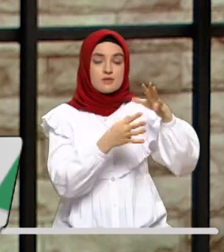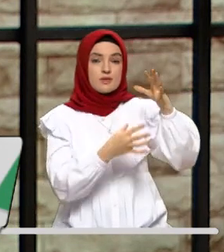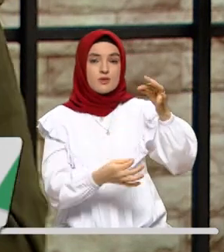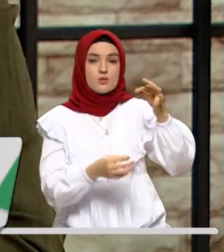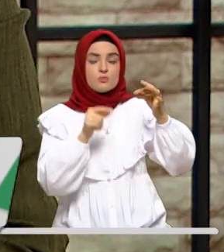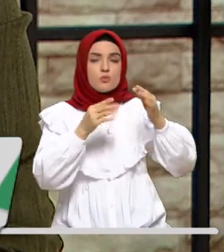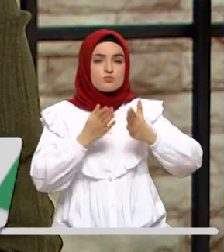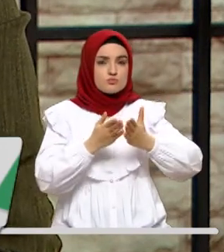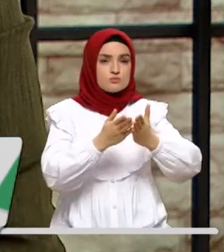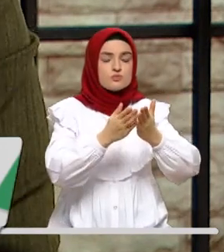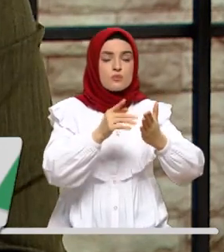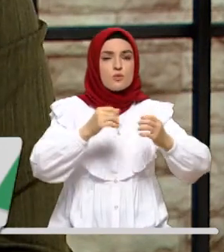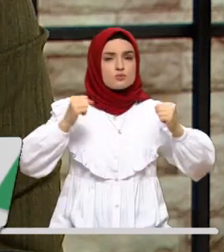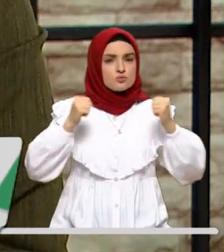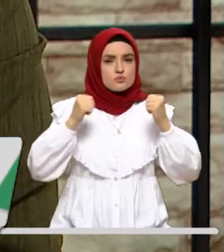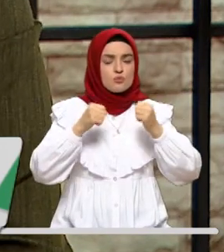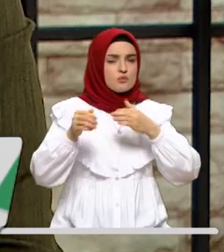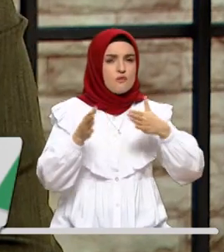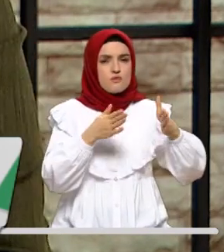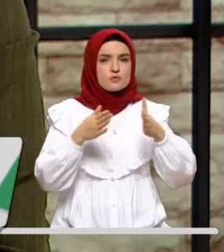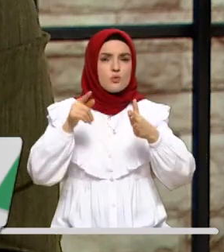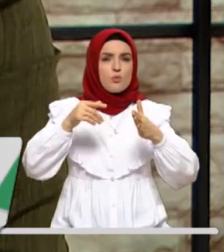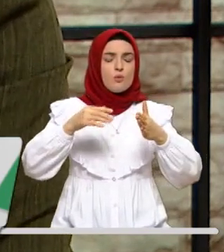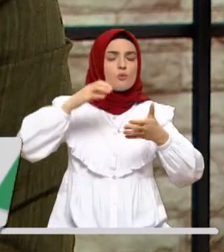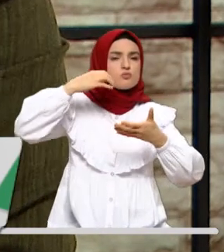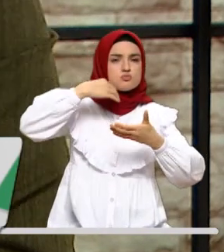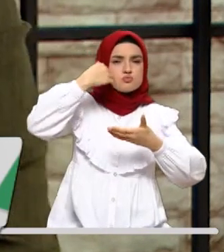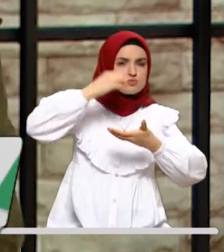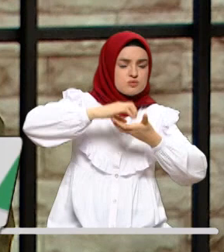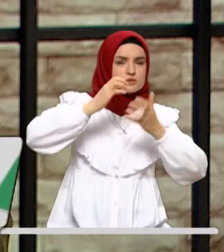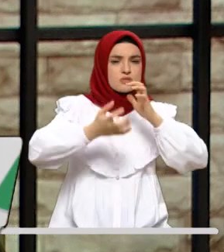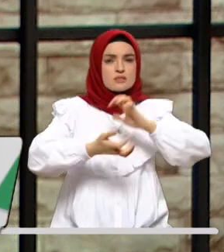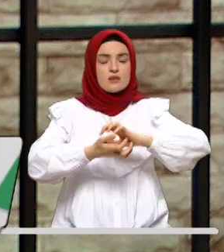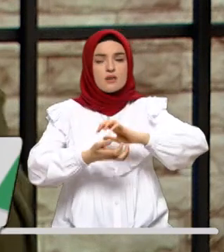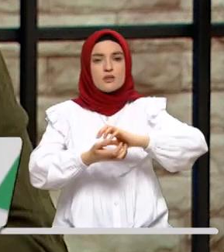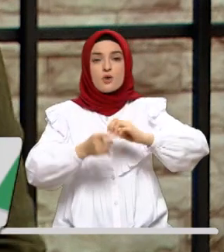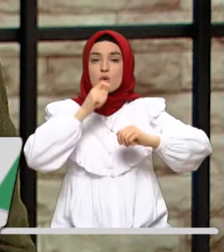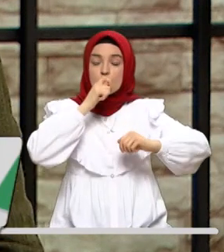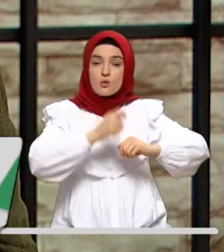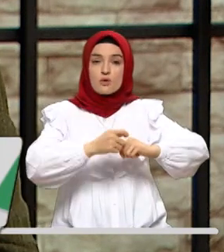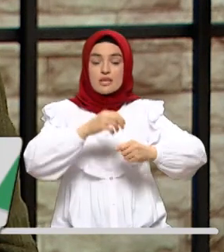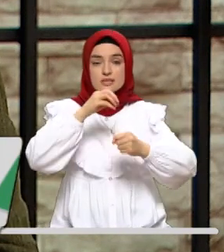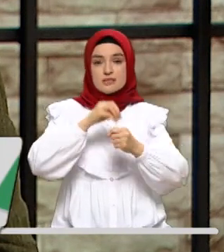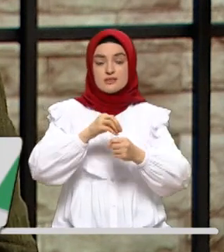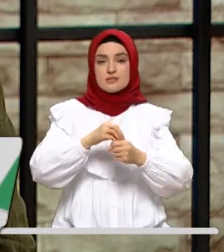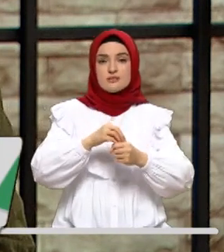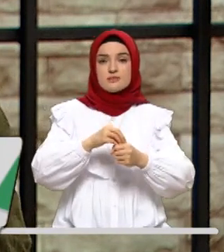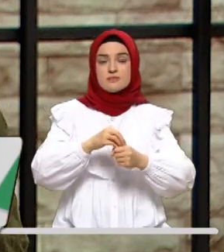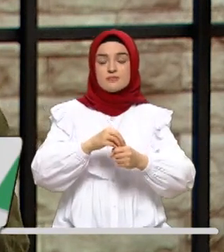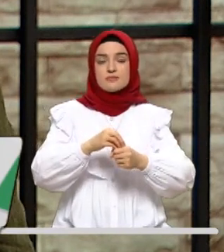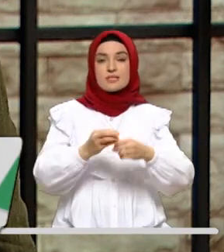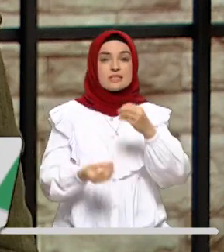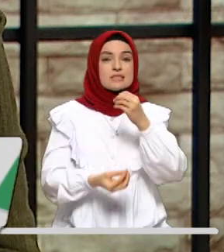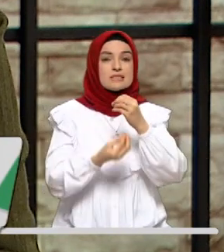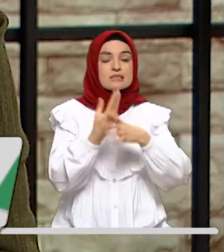O soğukta, o fırtınada, o karda, o tipide, o boranda söz verdi diye seher